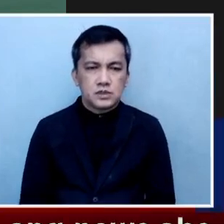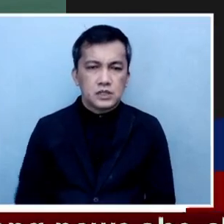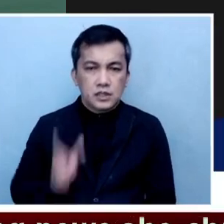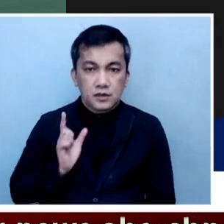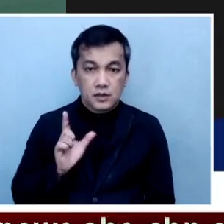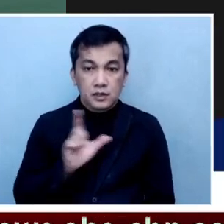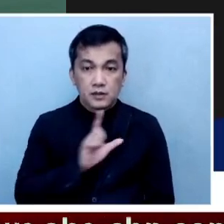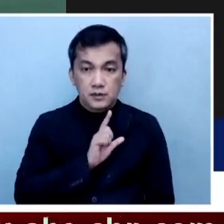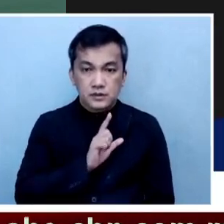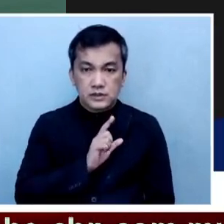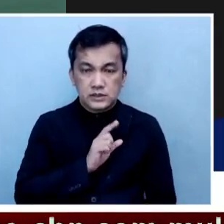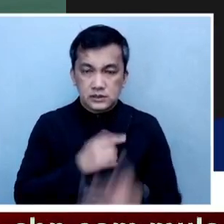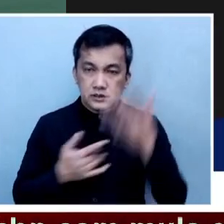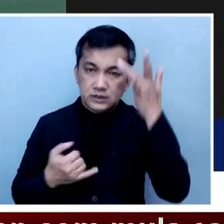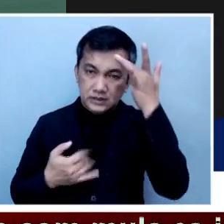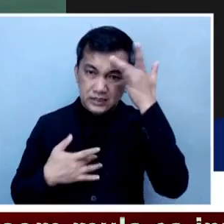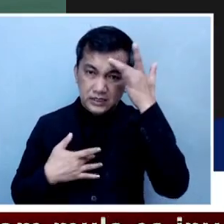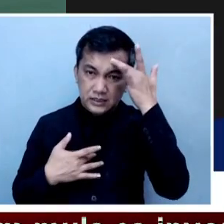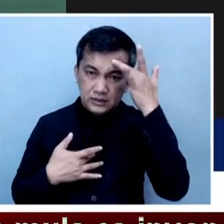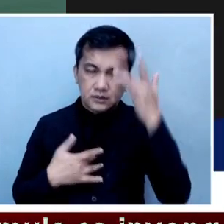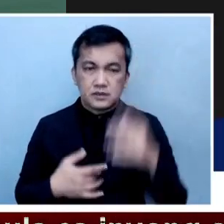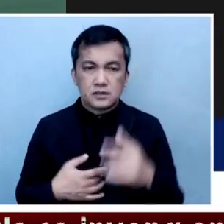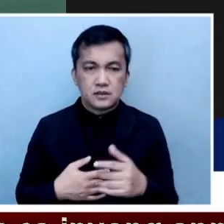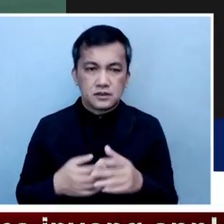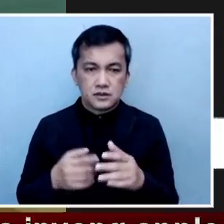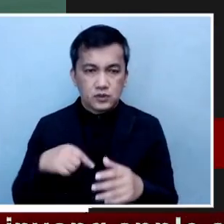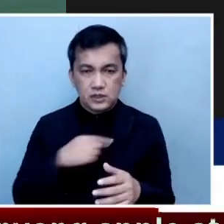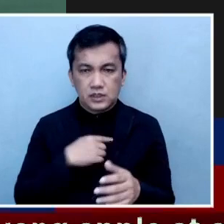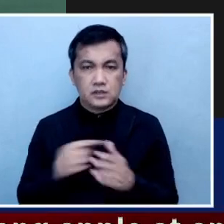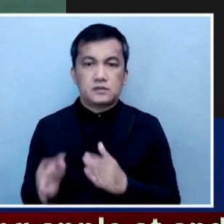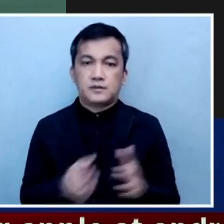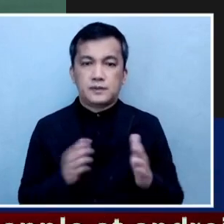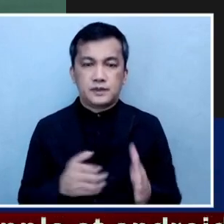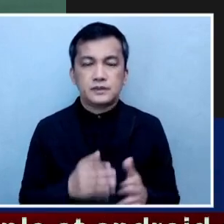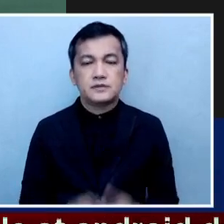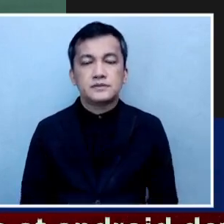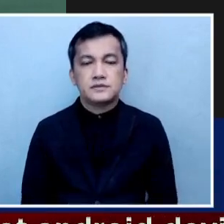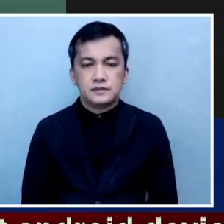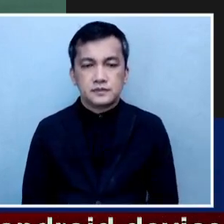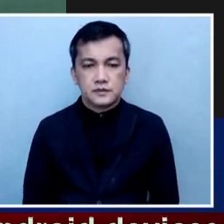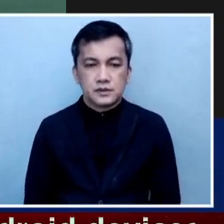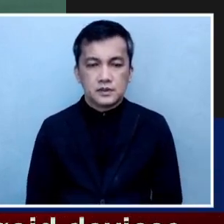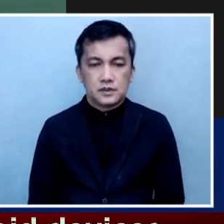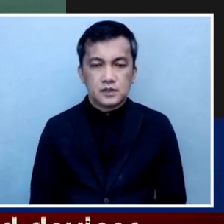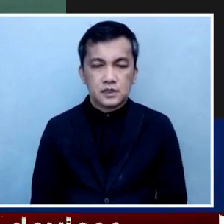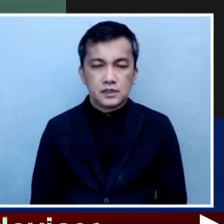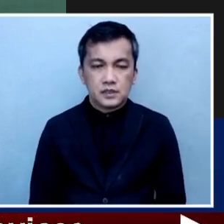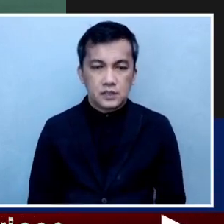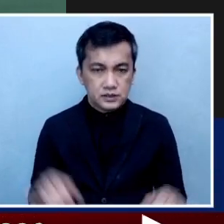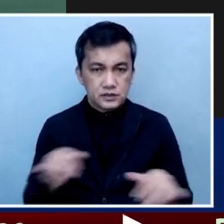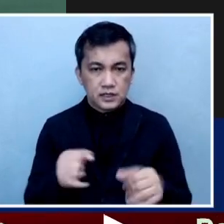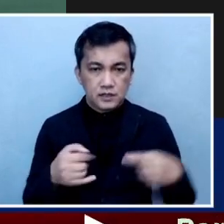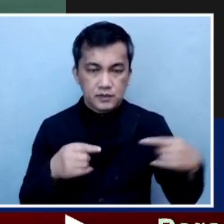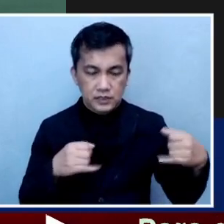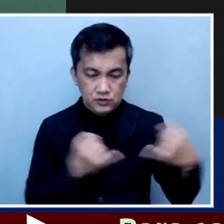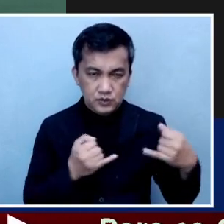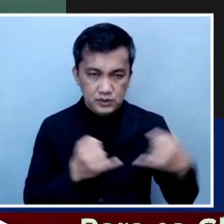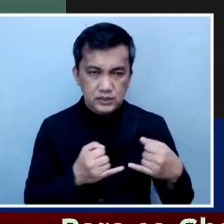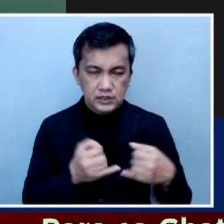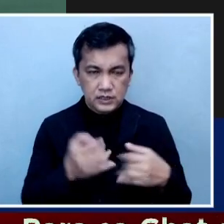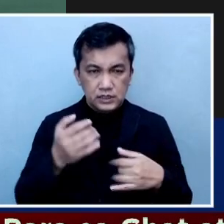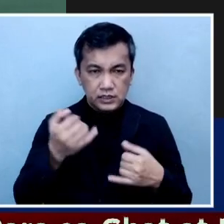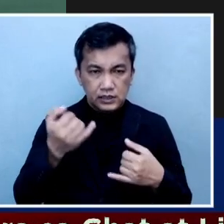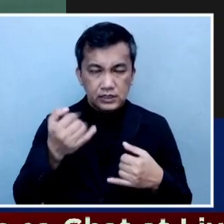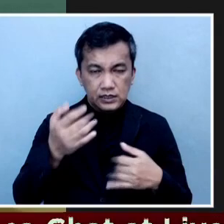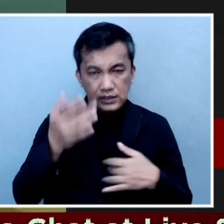illnesses, nag-prepare kami niyan, pati yung mga injuries or illnesses, condition na